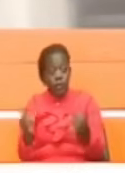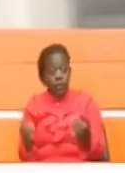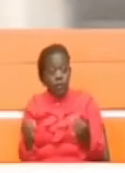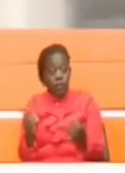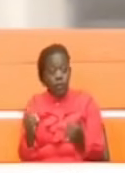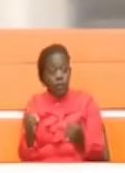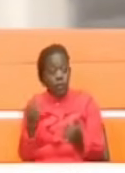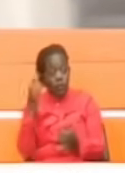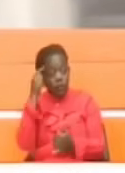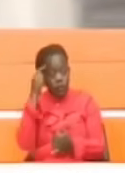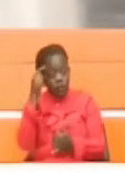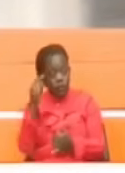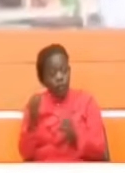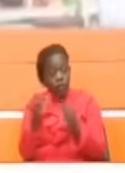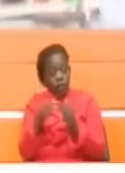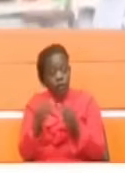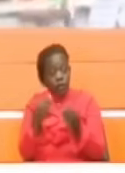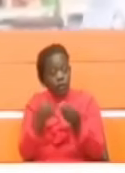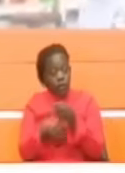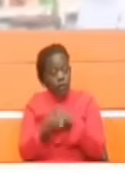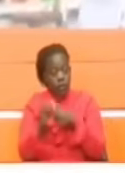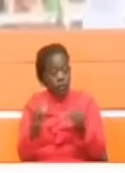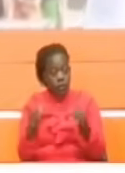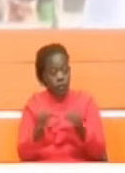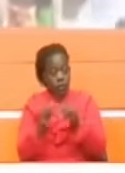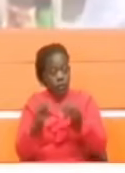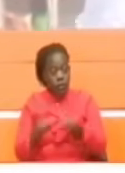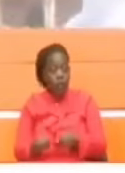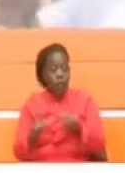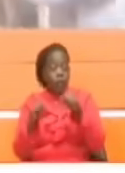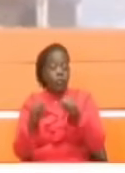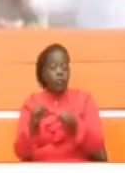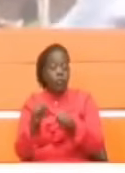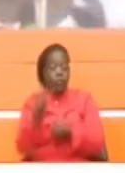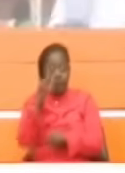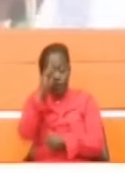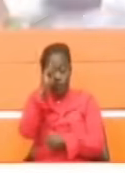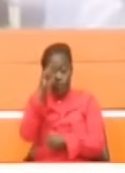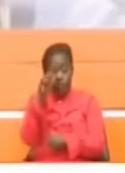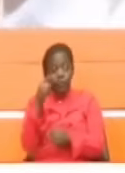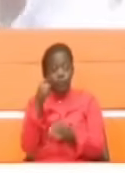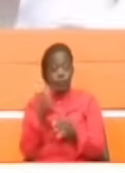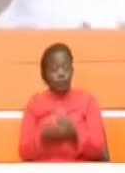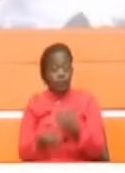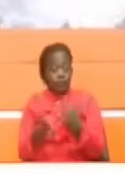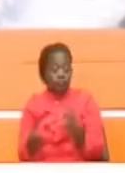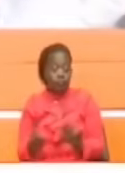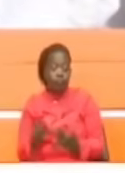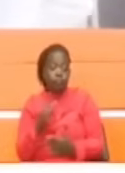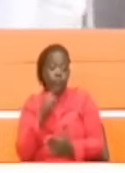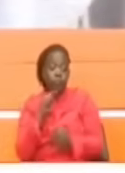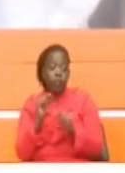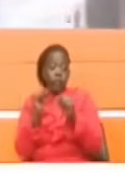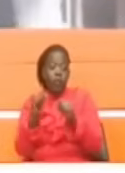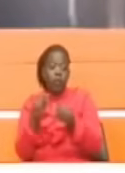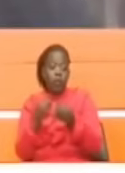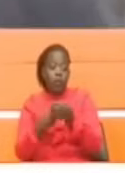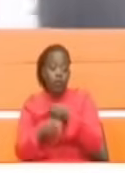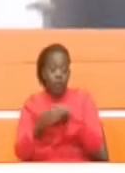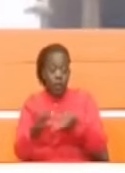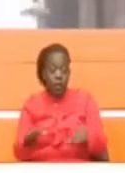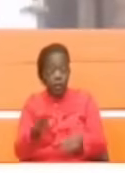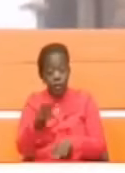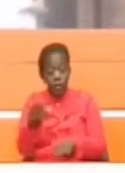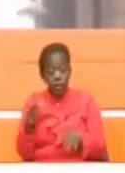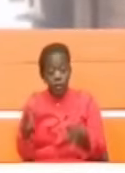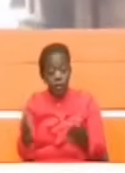obuwandiike nti ennyumba eyo tetundibwa. Ssentebe w'ekyalo Waswa Bernard Mbuto agambye nti Nabisenke ye yajja n'agula ettaka ku kitundu